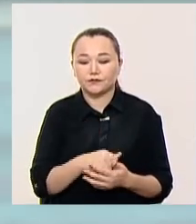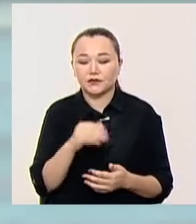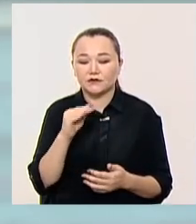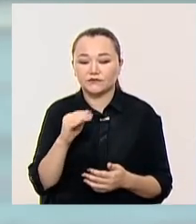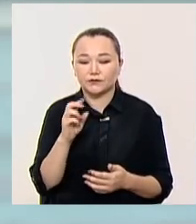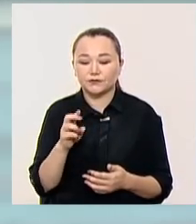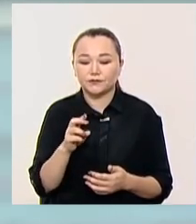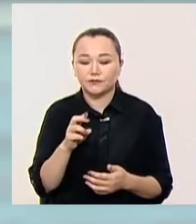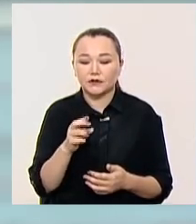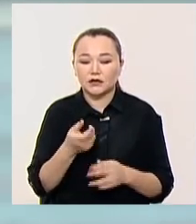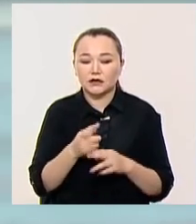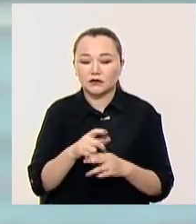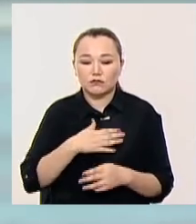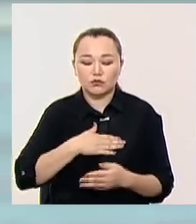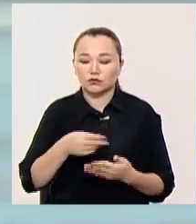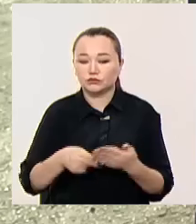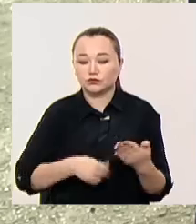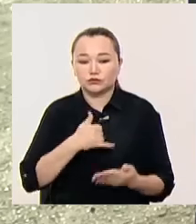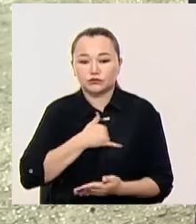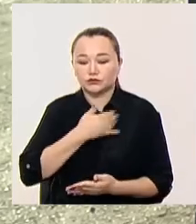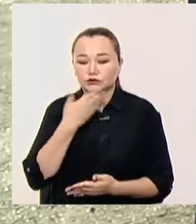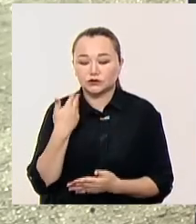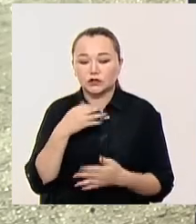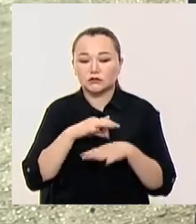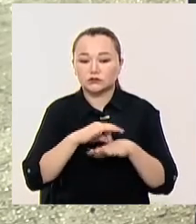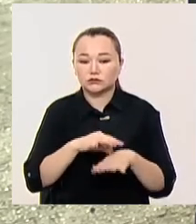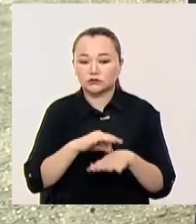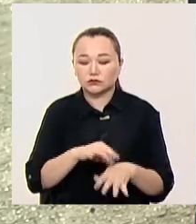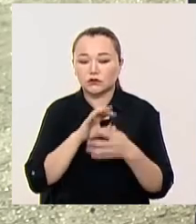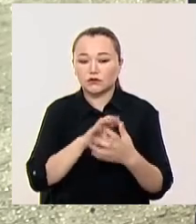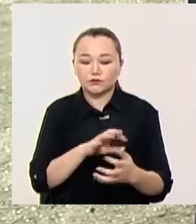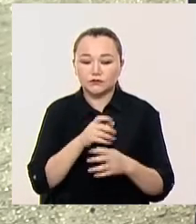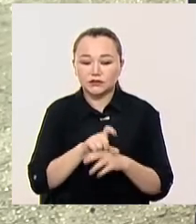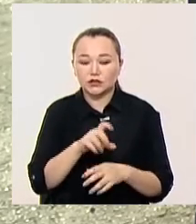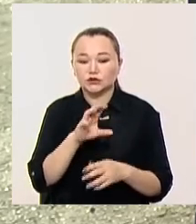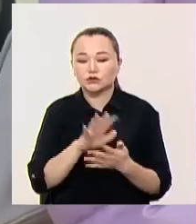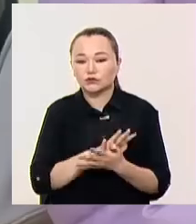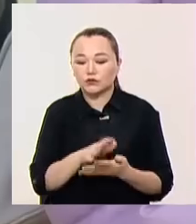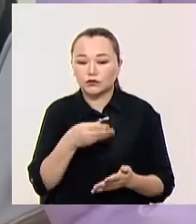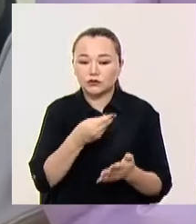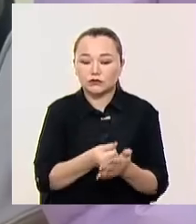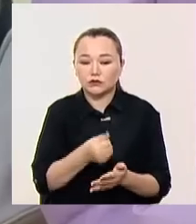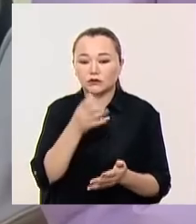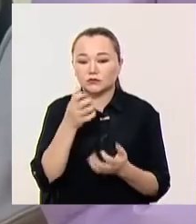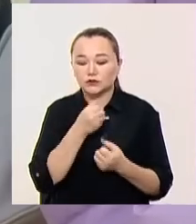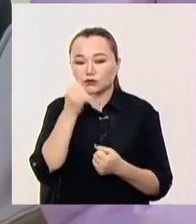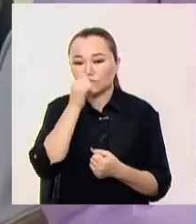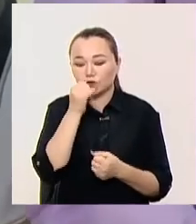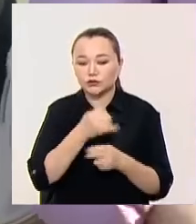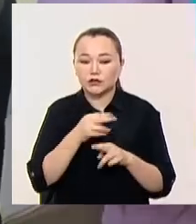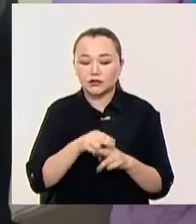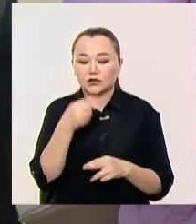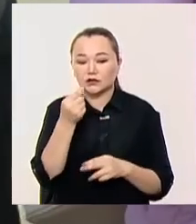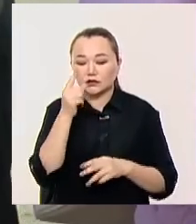ФРП. Ол біздің қолымыз жоқ, Акимат. Тасымалдаушылар қоғамдық көлікке тиесілі субсидияны дұрыс ала алмай жүргендерін де айтады. Ол